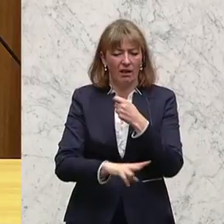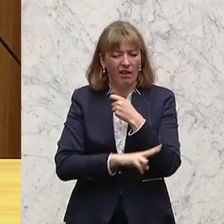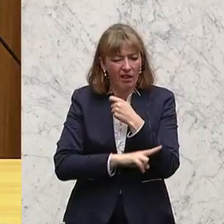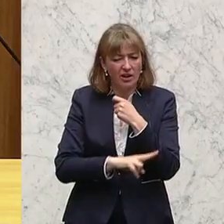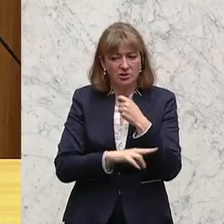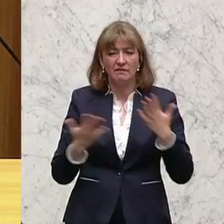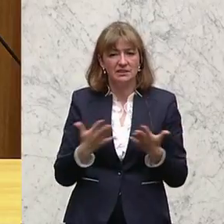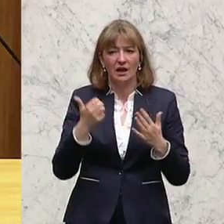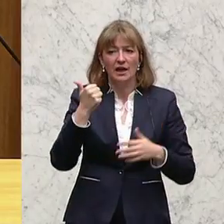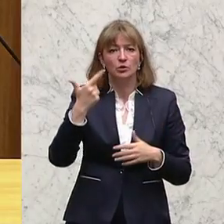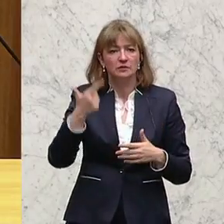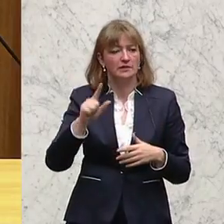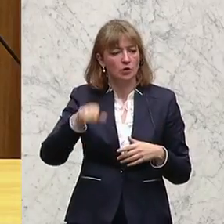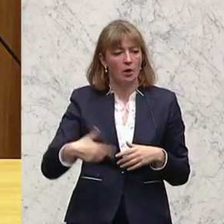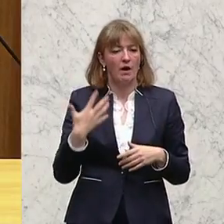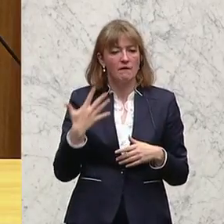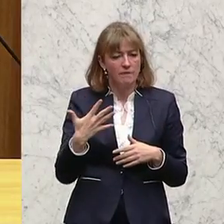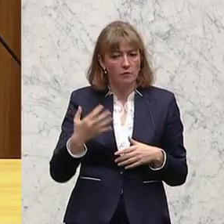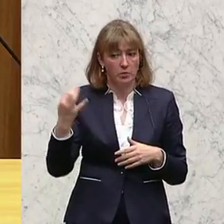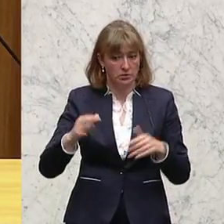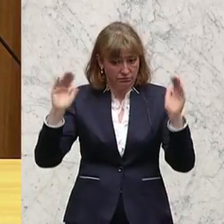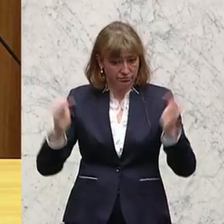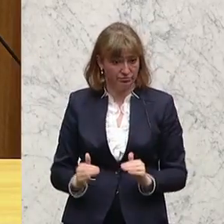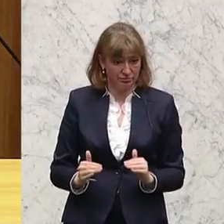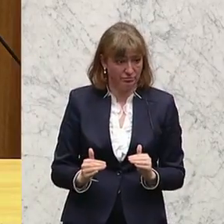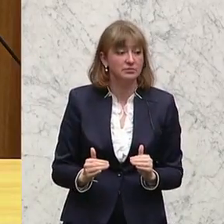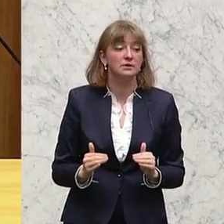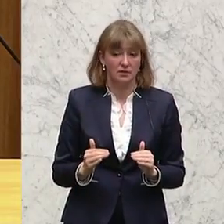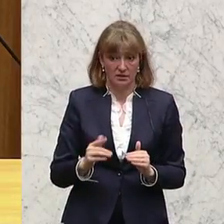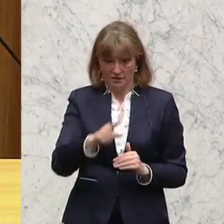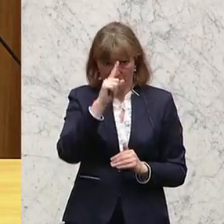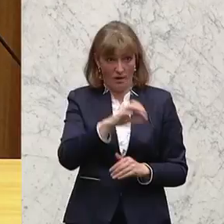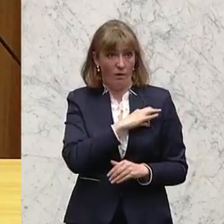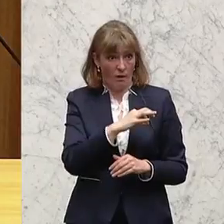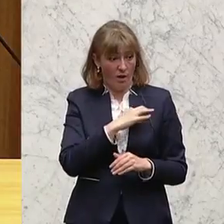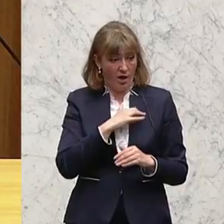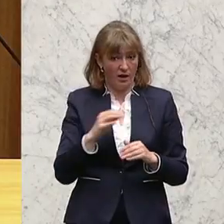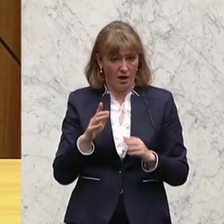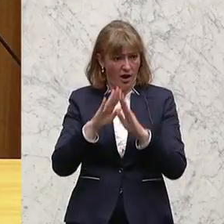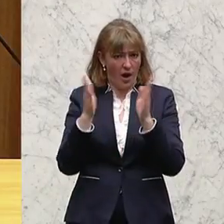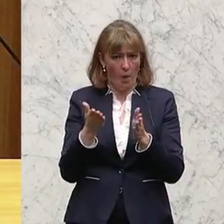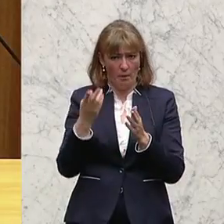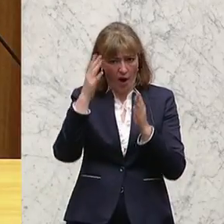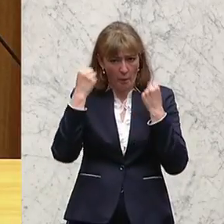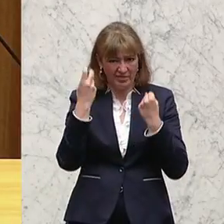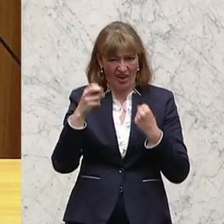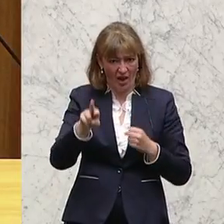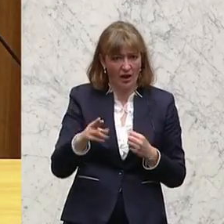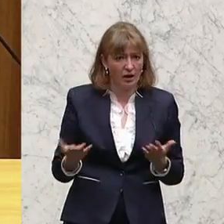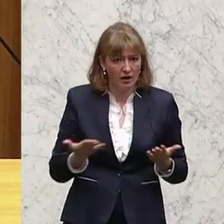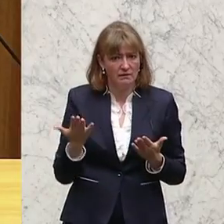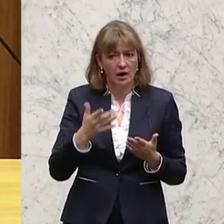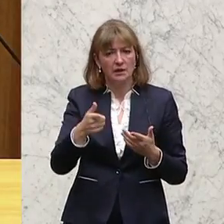Lehrstellen um 21,5% zurückgegangen. Und wissen Sie, Herr Kollege Haubner, dann zu sagen, das hängt auch mit